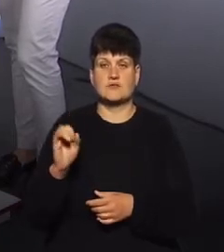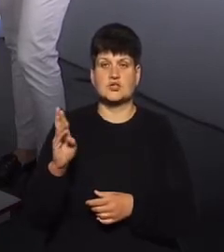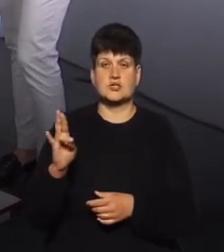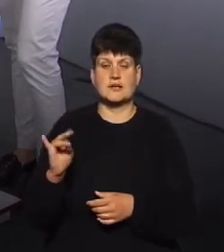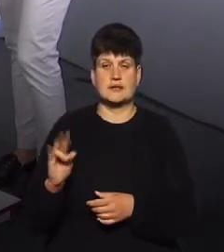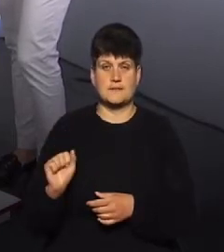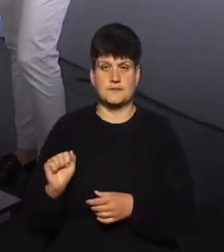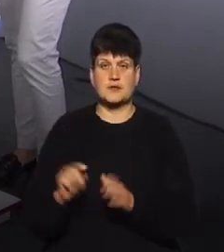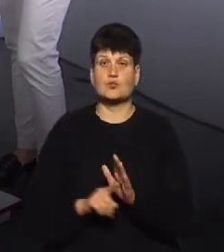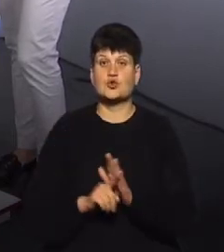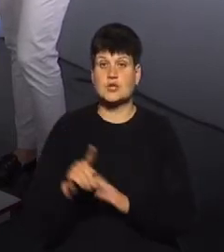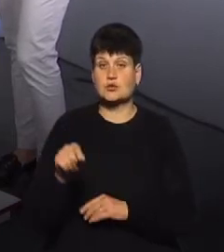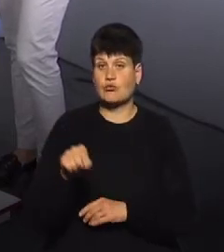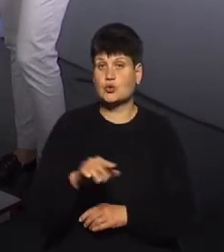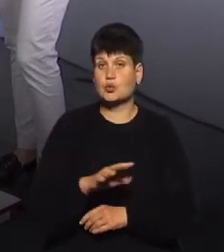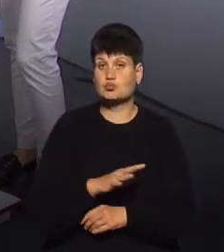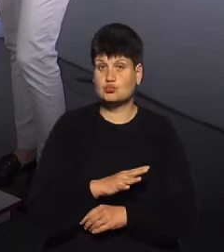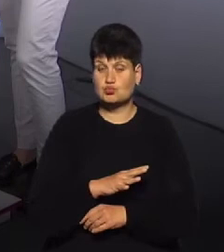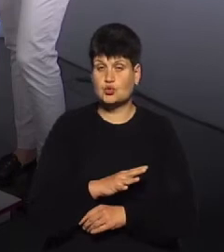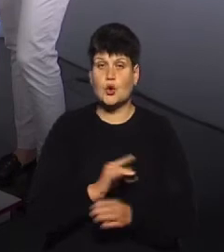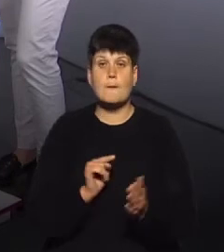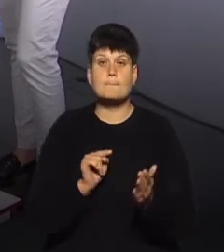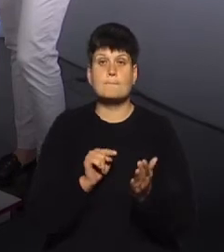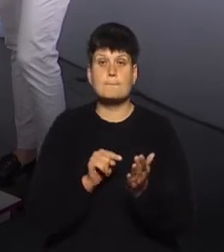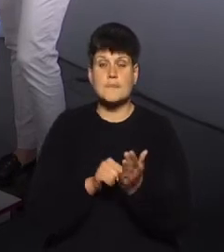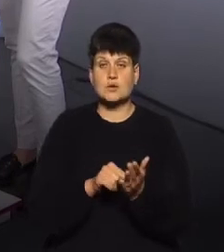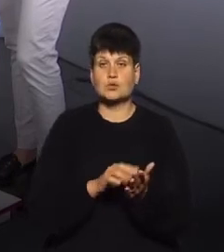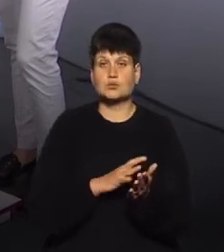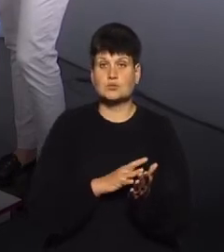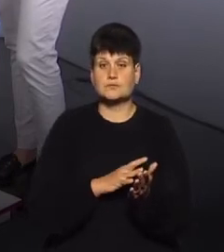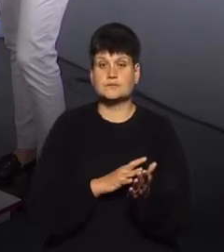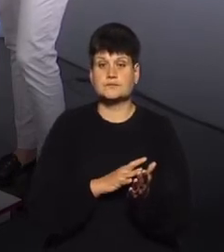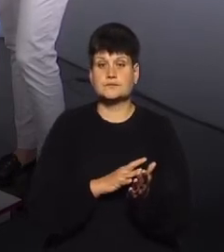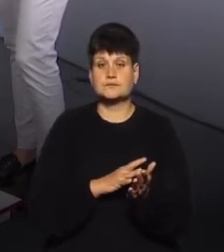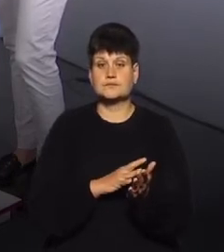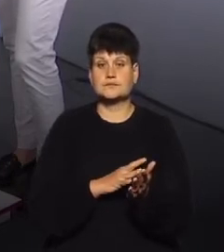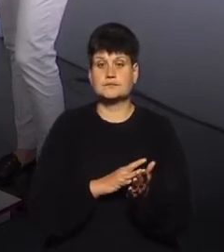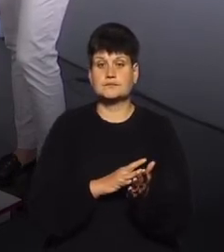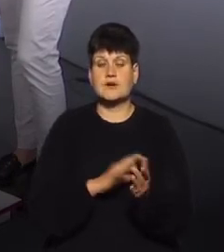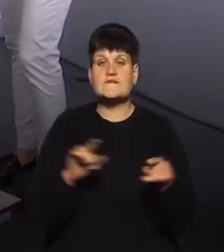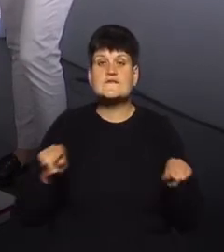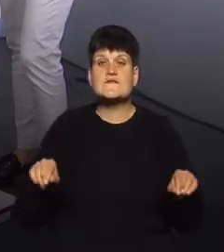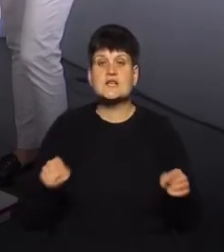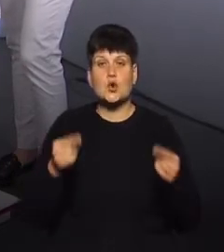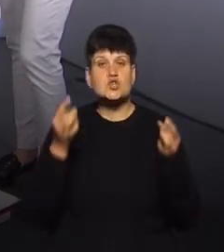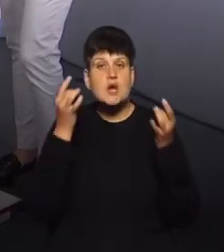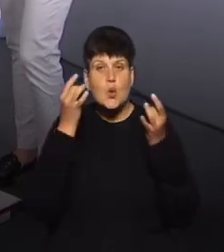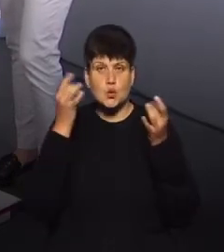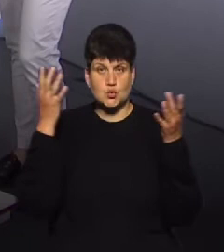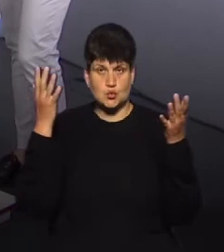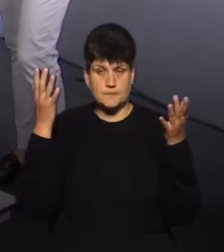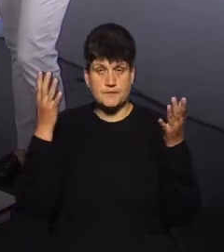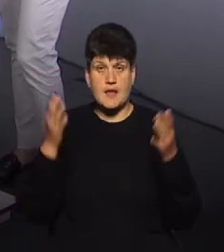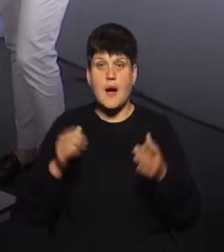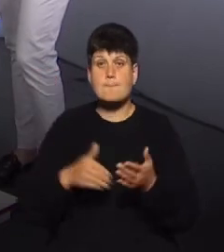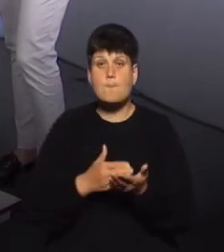було, наче метою було це відродження культури. Але політичного